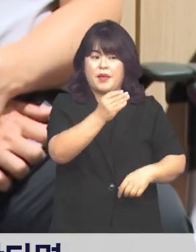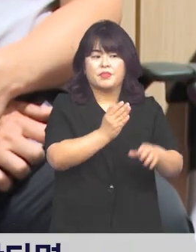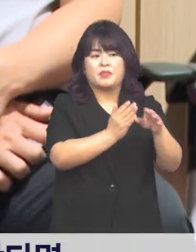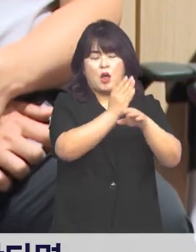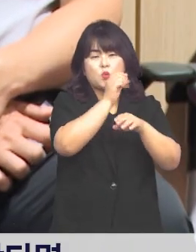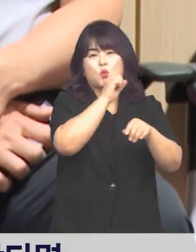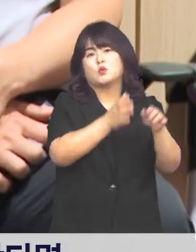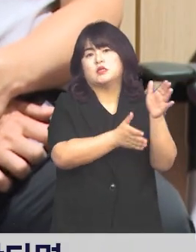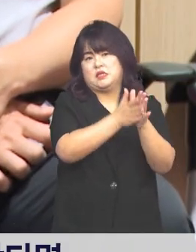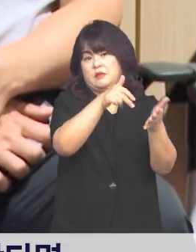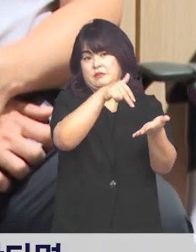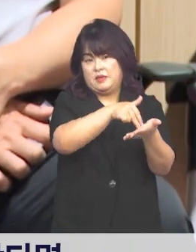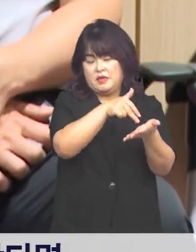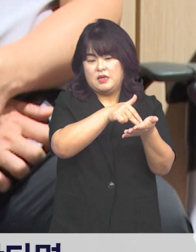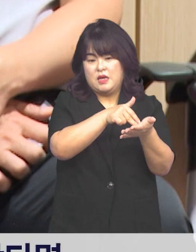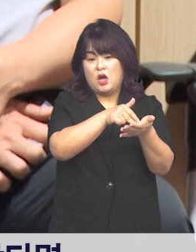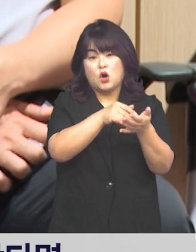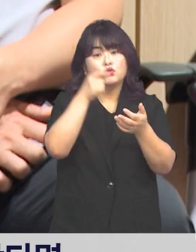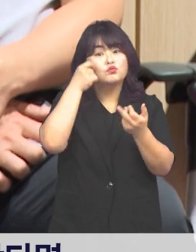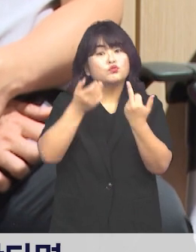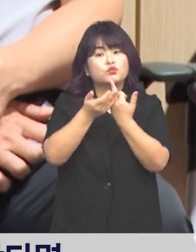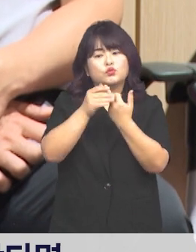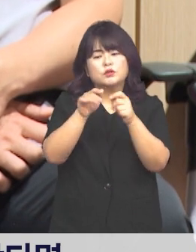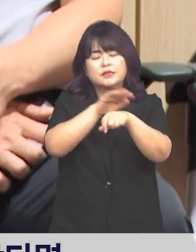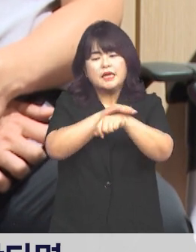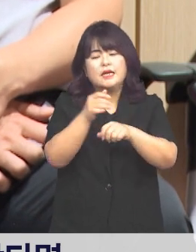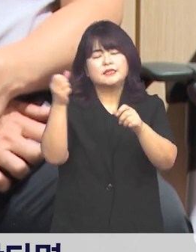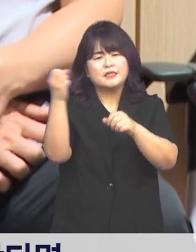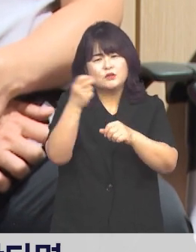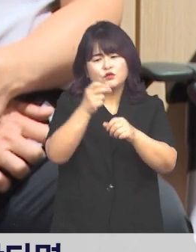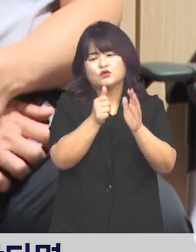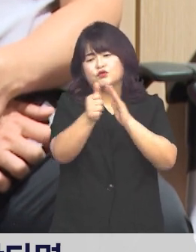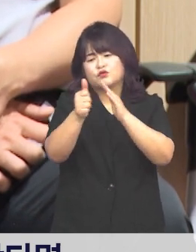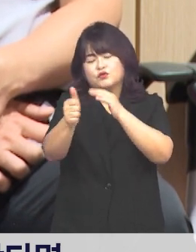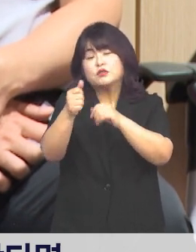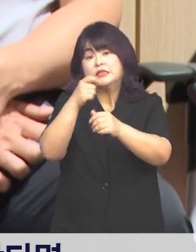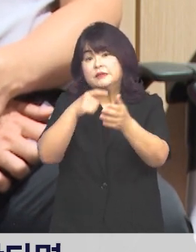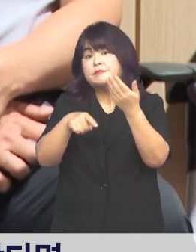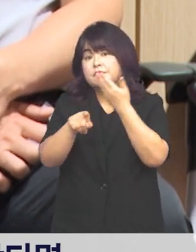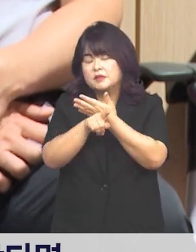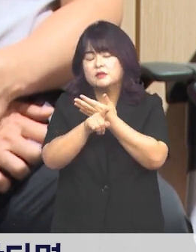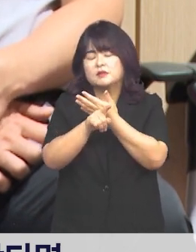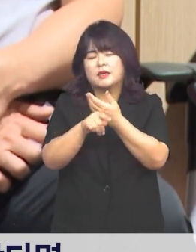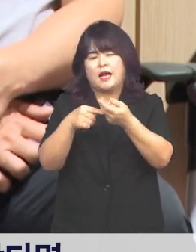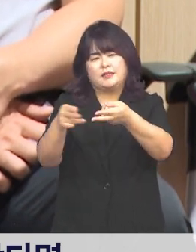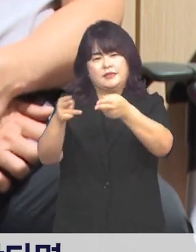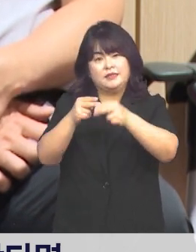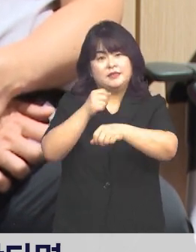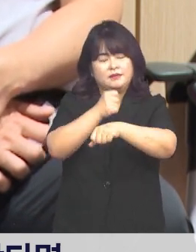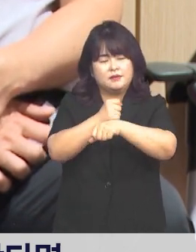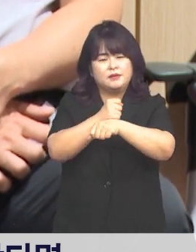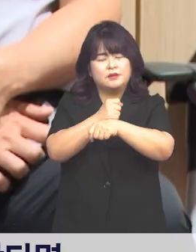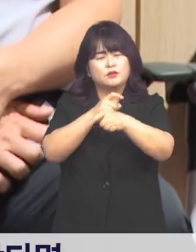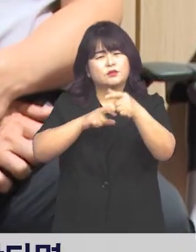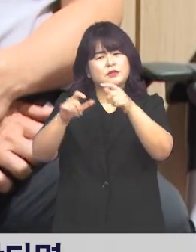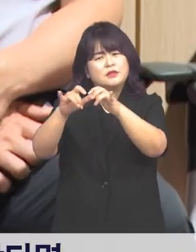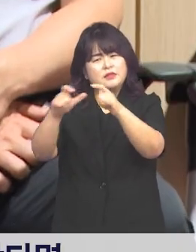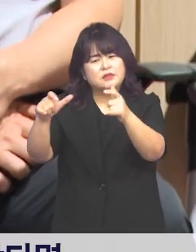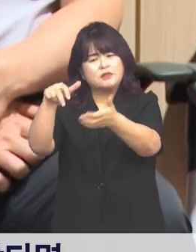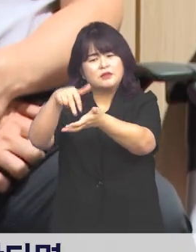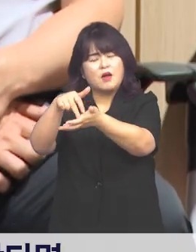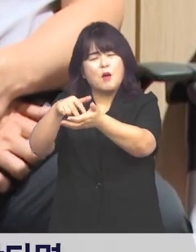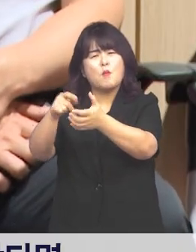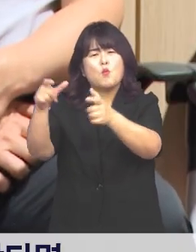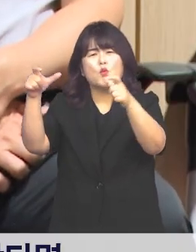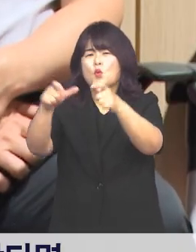넘는 용인시에서 울릉도로 자주 방문해주고 또 저희들과 함께 한다면 울릉도 인구가 안